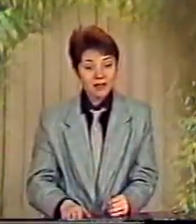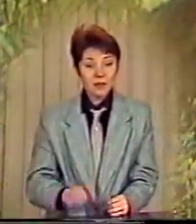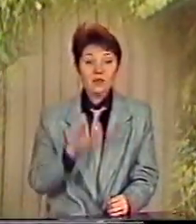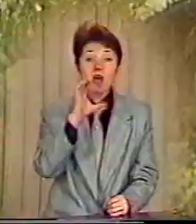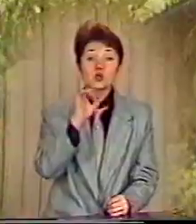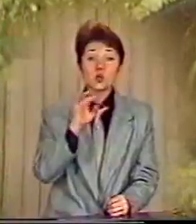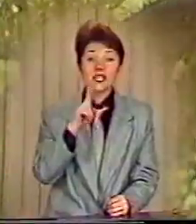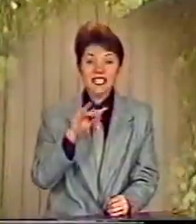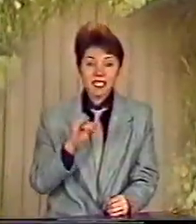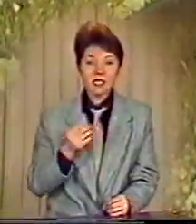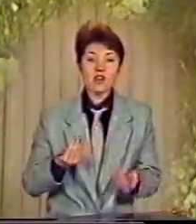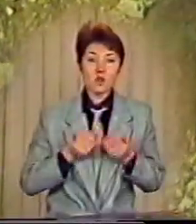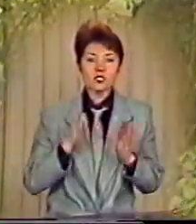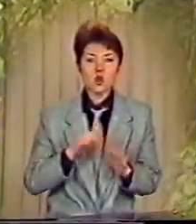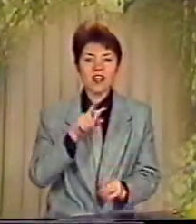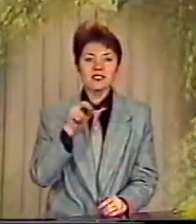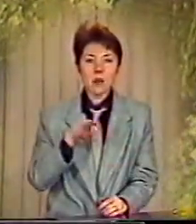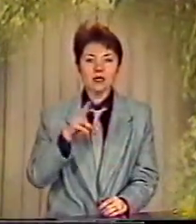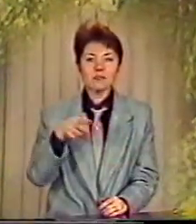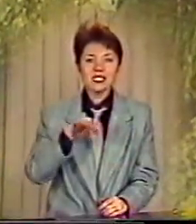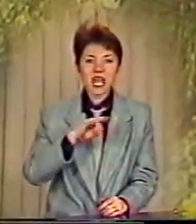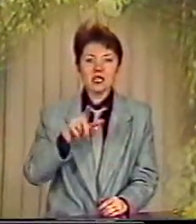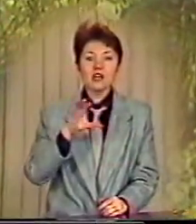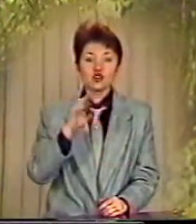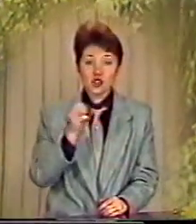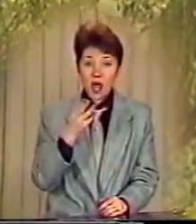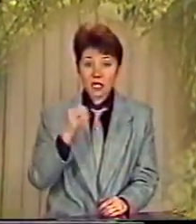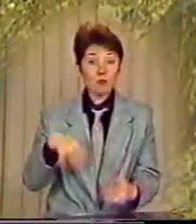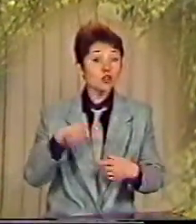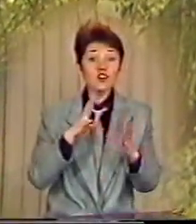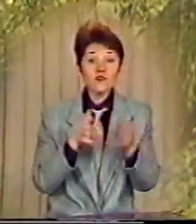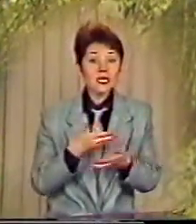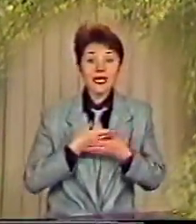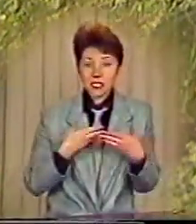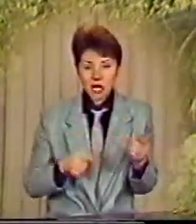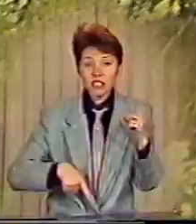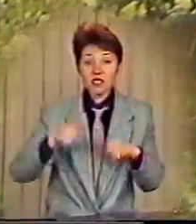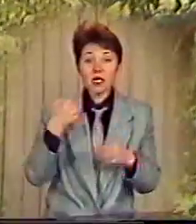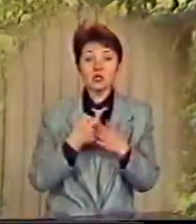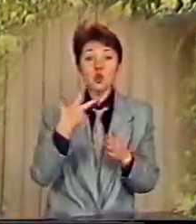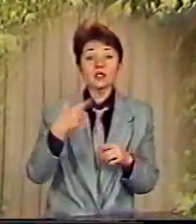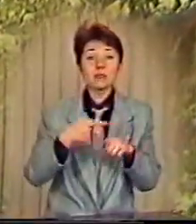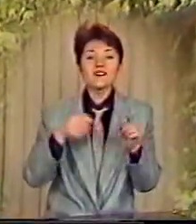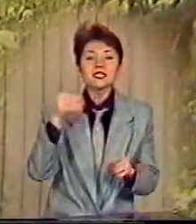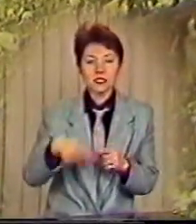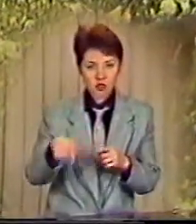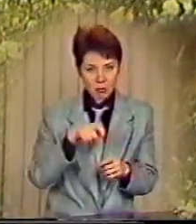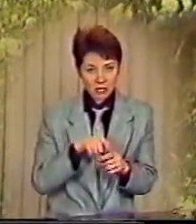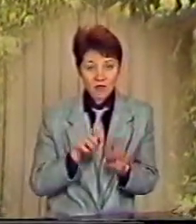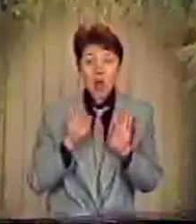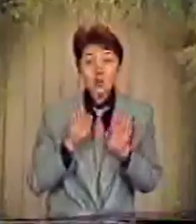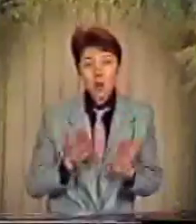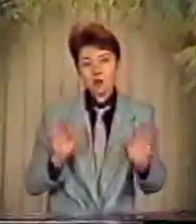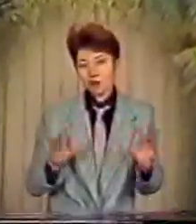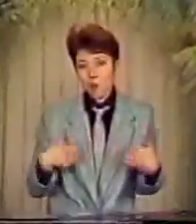Сурки эти водятся только в западном Тяньшане. Больше нигде в мире их не встретишь. Высота здесь до 3500 метров, она им только